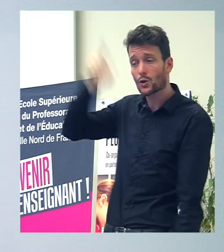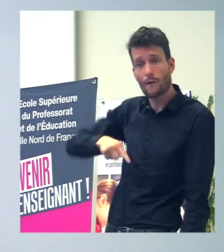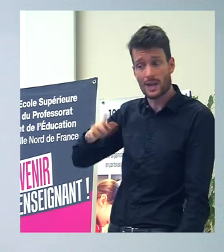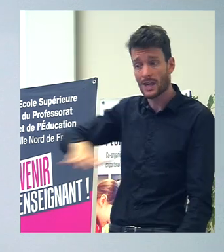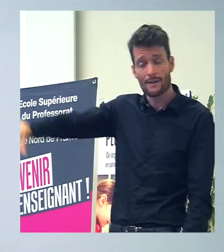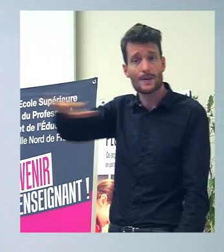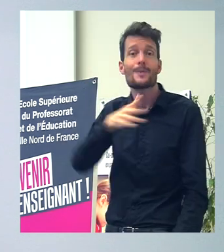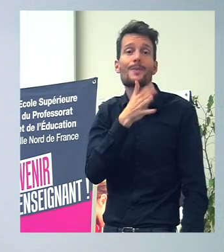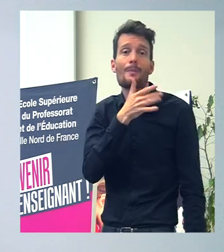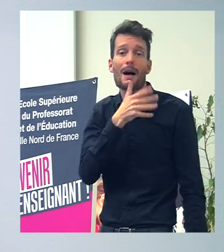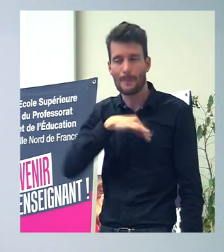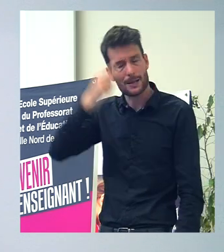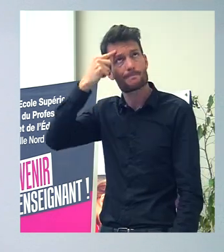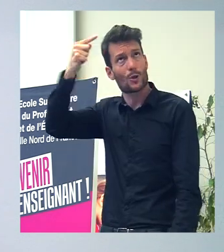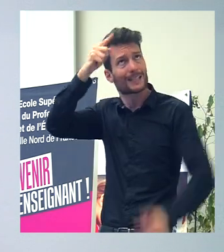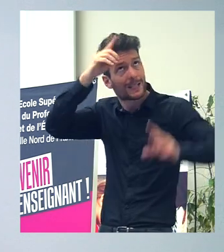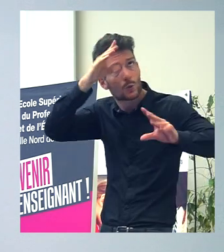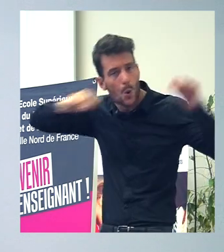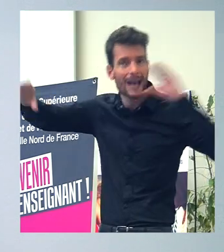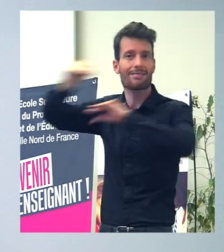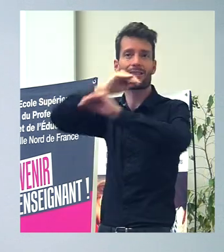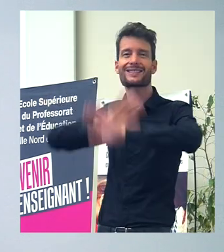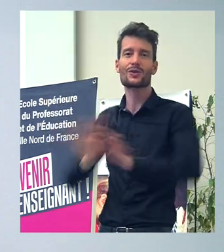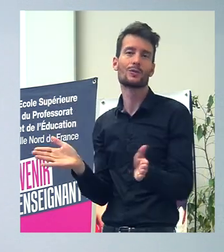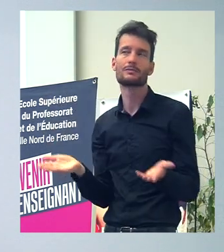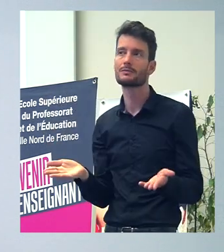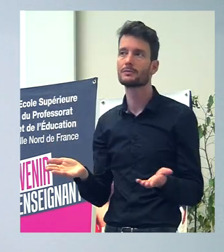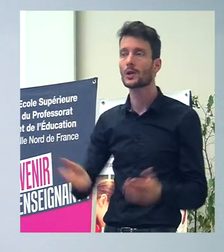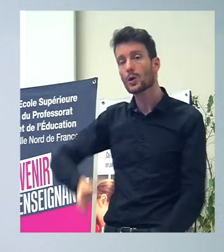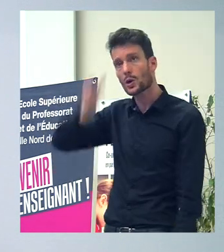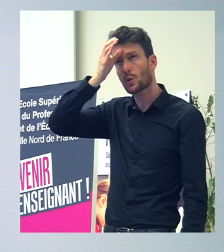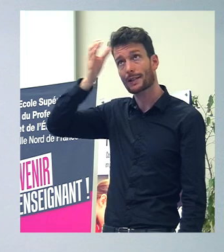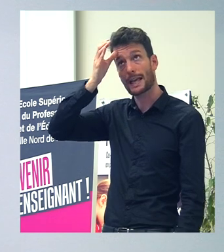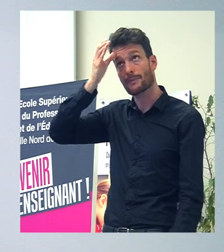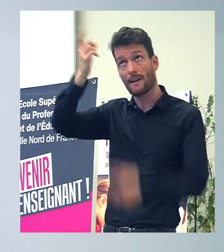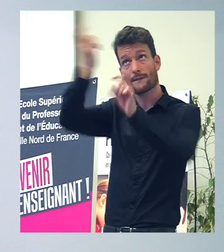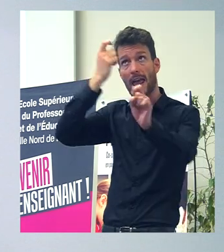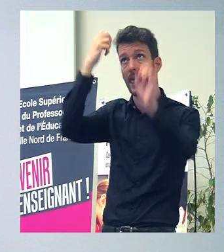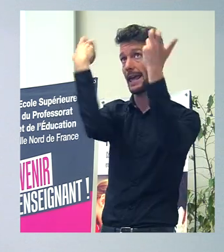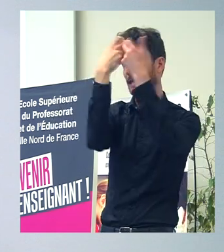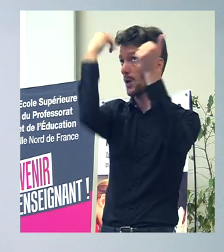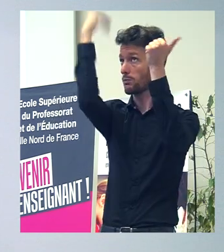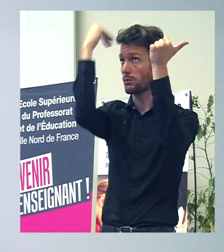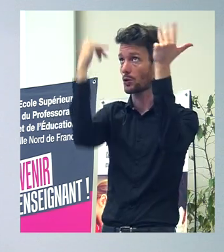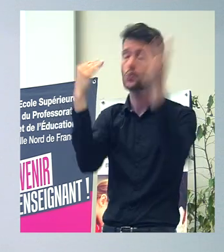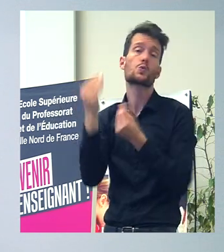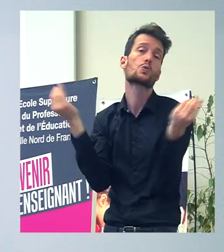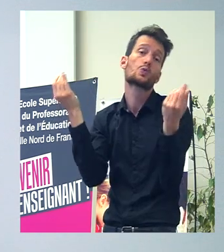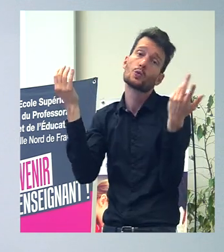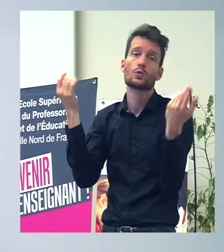n'ont qu'une pensée concrète, c'est-à-dire que le concept est défini par des exemples et des